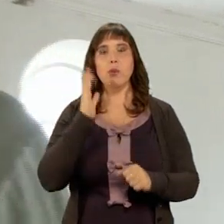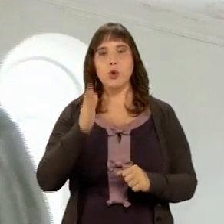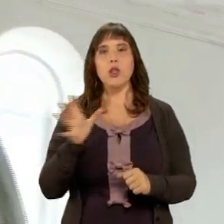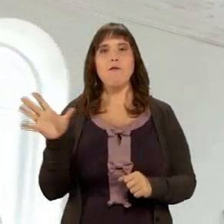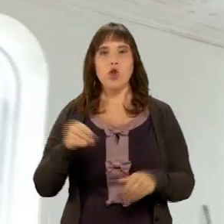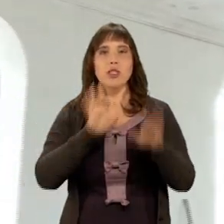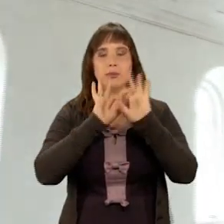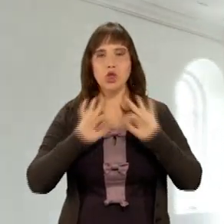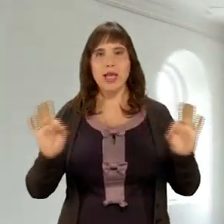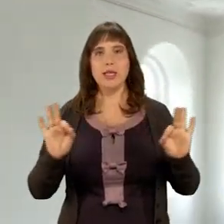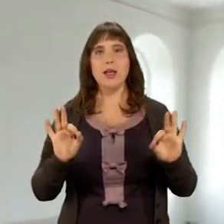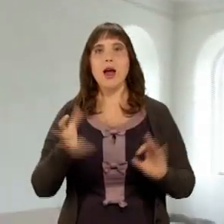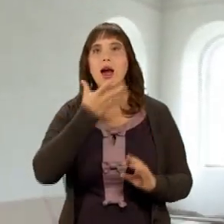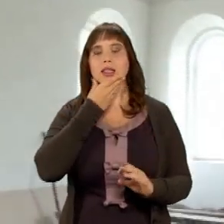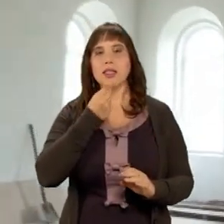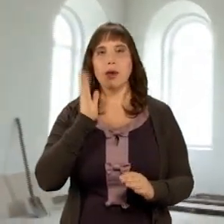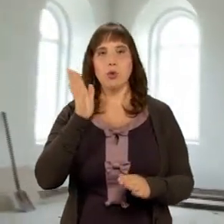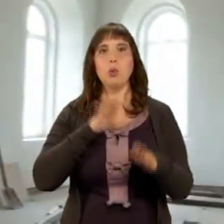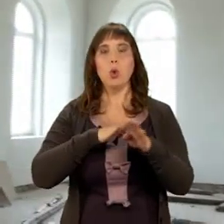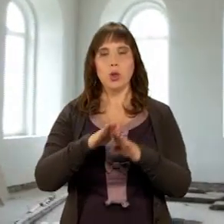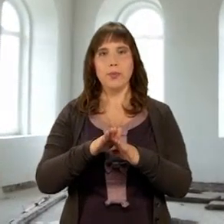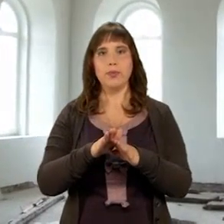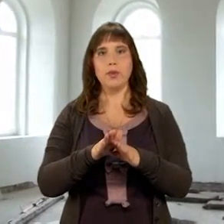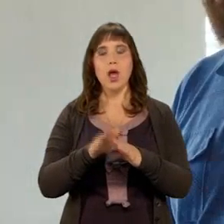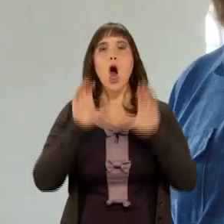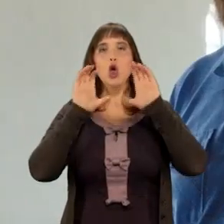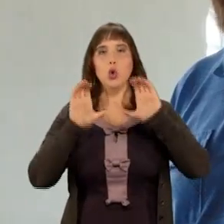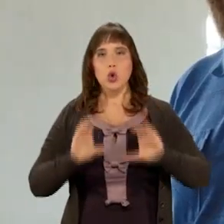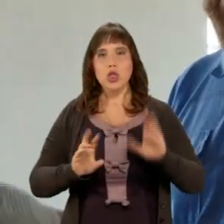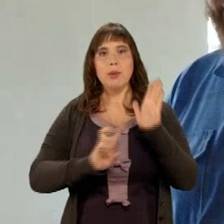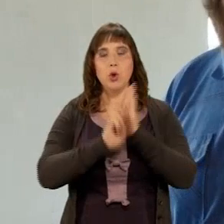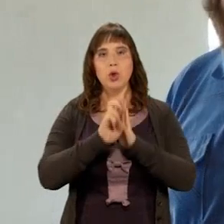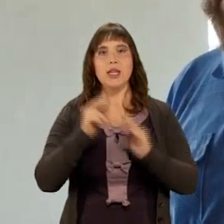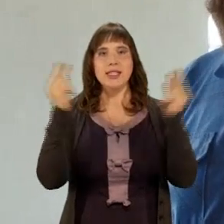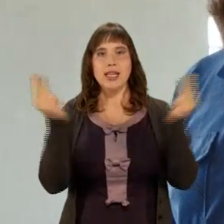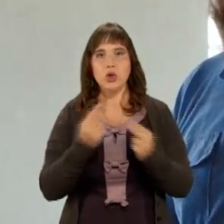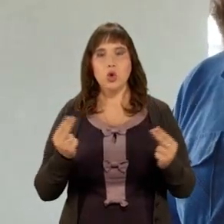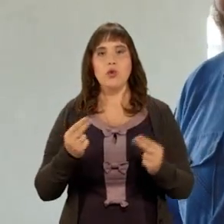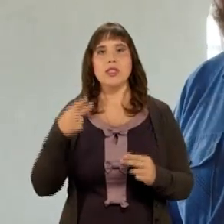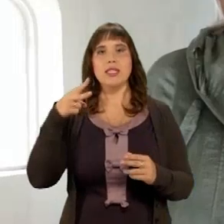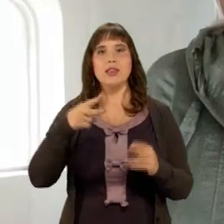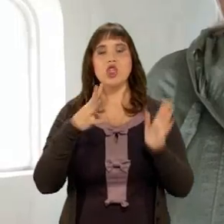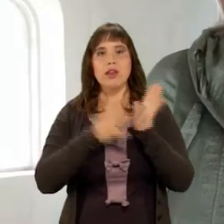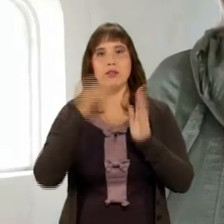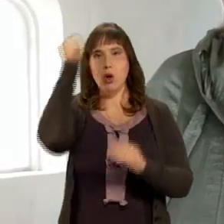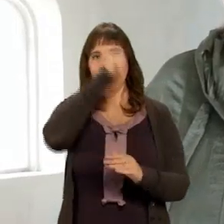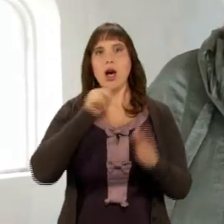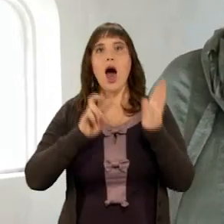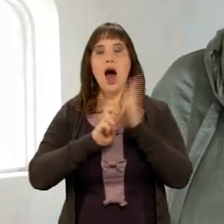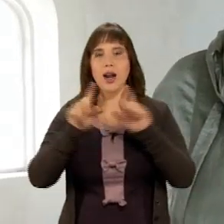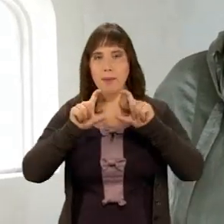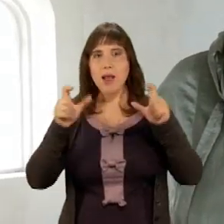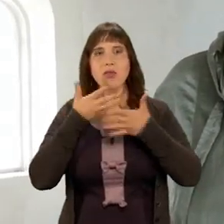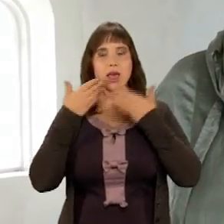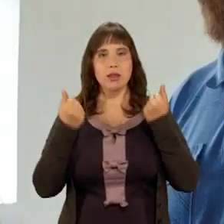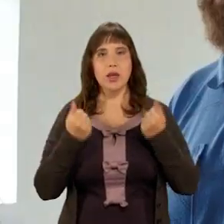сделать, и будет все замечательно. У нас будет вообще красота полная. Юридически приход зарегистрирован с 9-го года, а